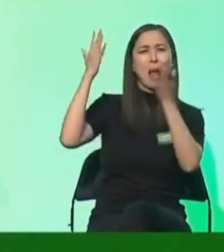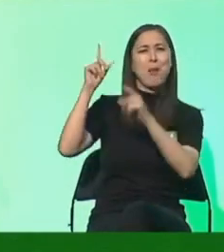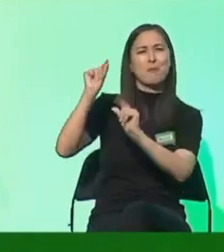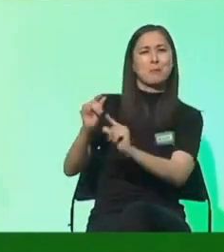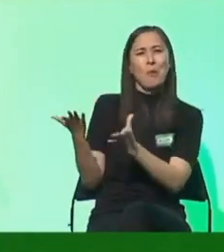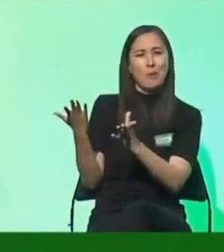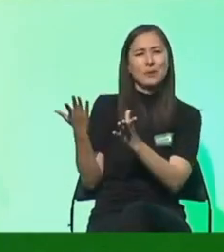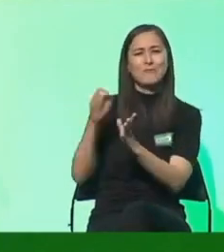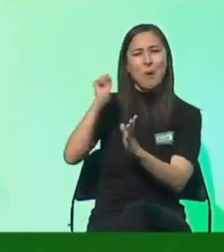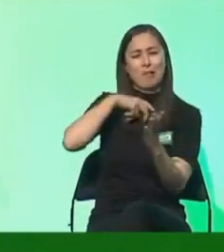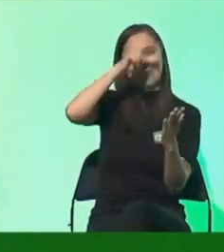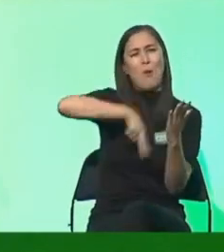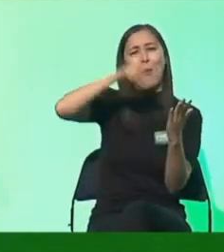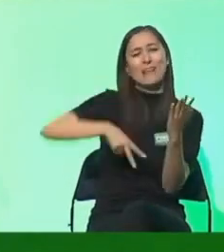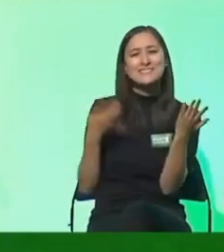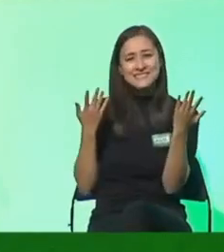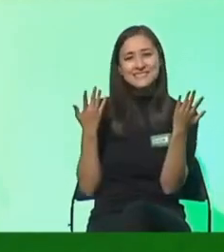vor?